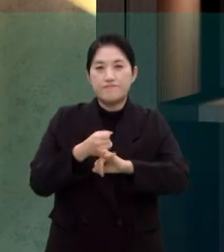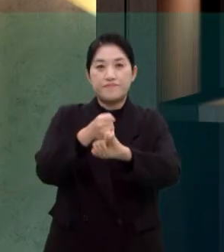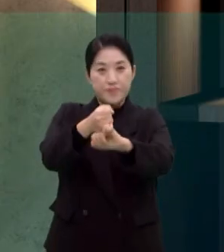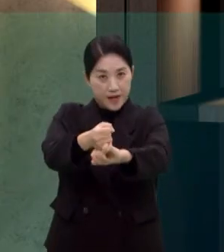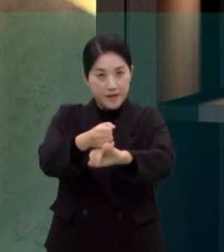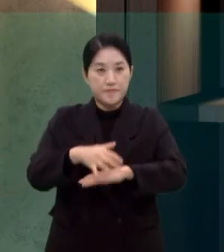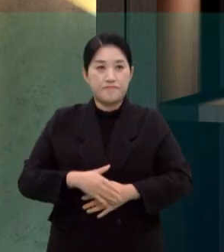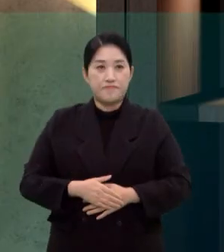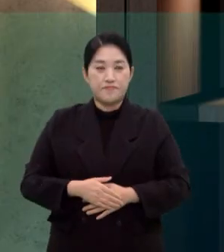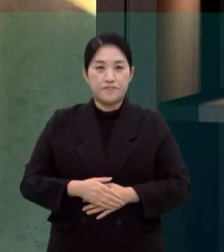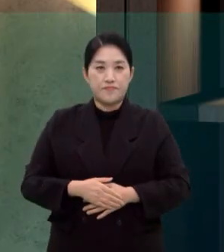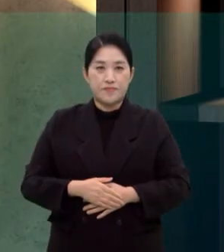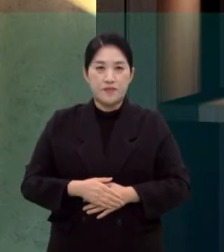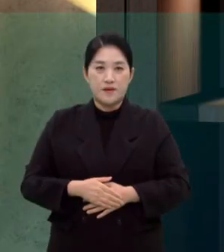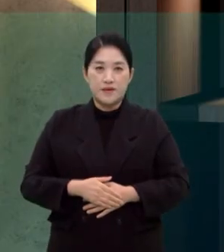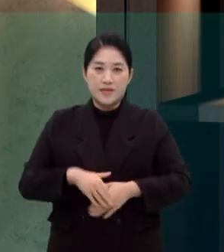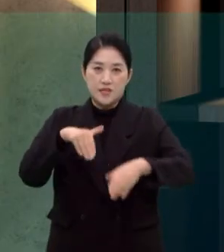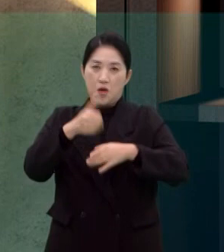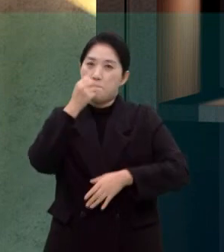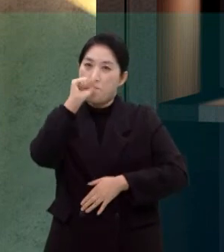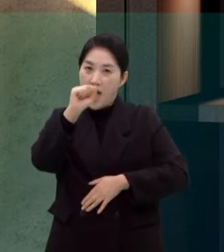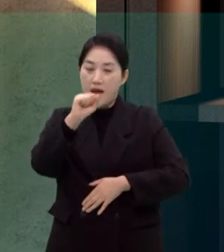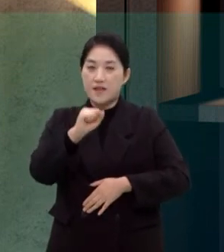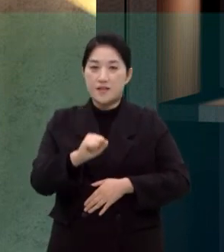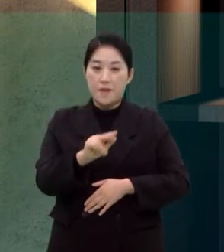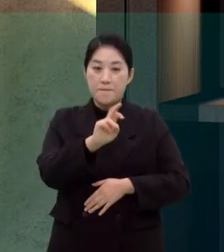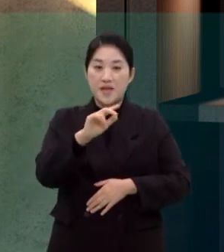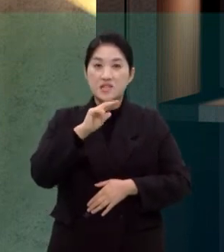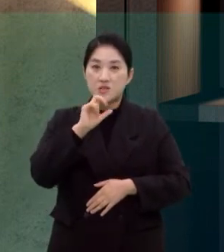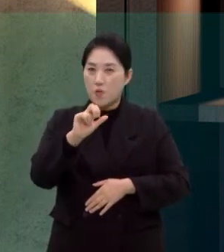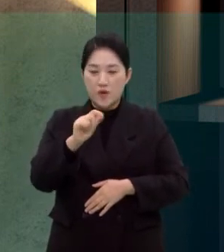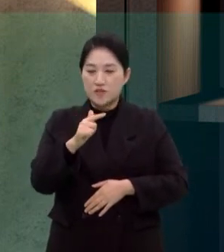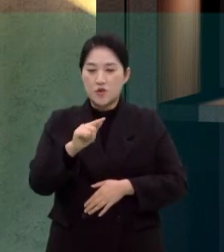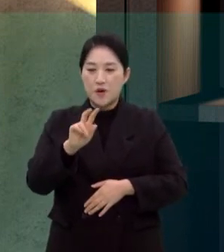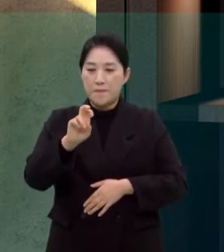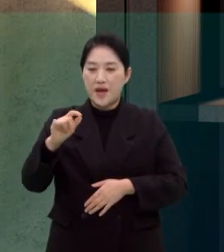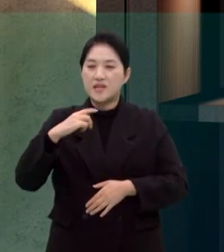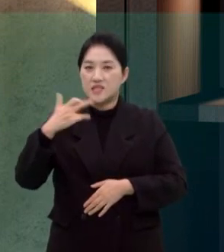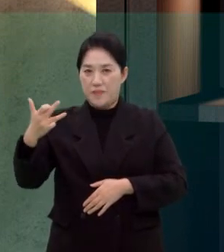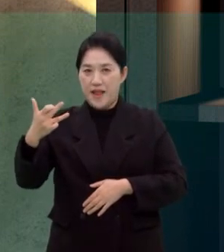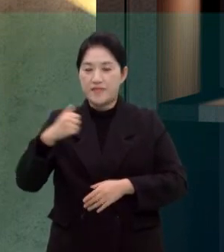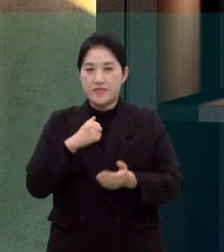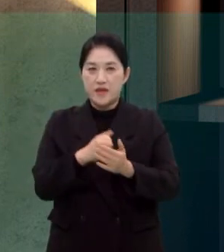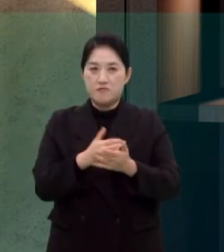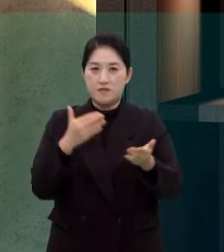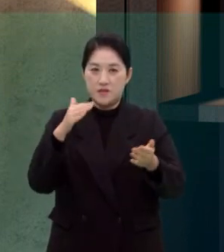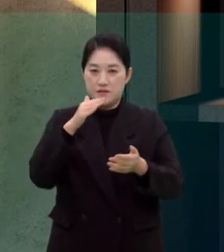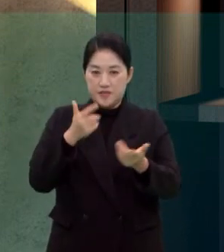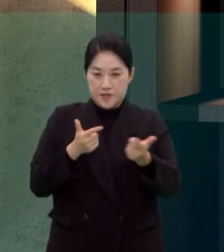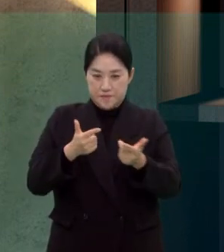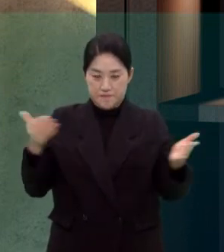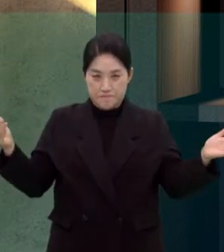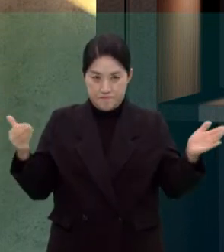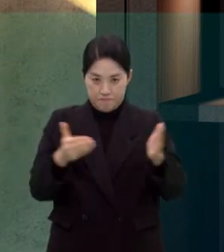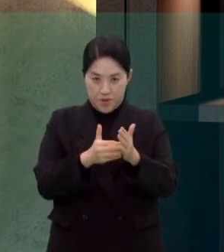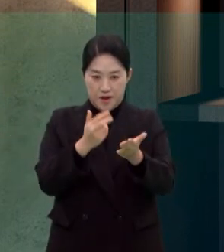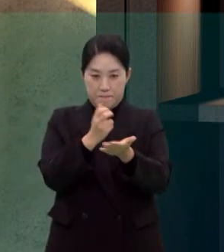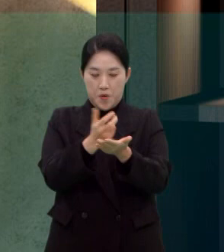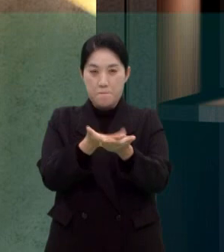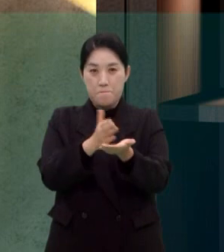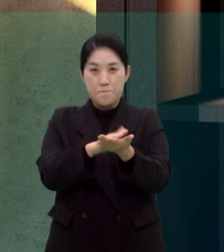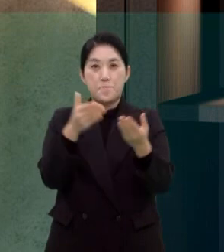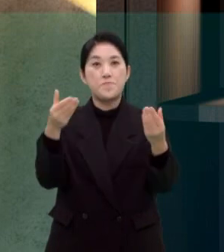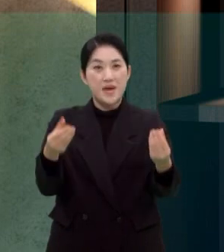피선거권 연령이 만 25세에서 만 18세로 조정되는 공직선거법 개정안이 최근